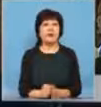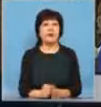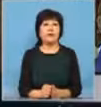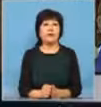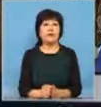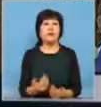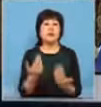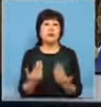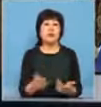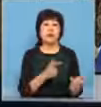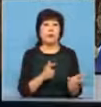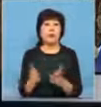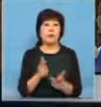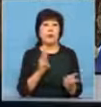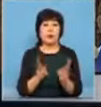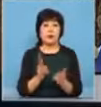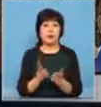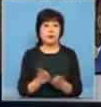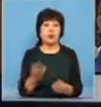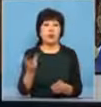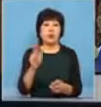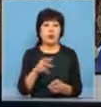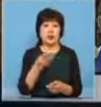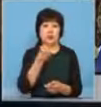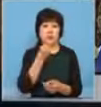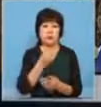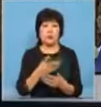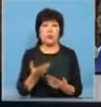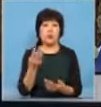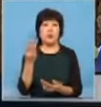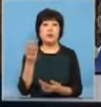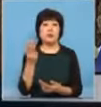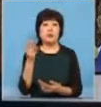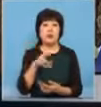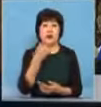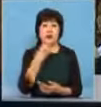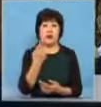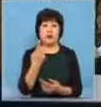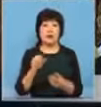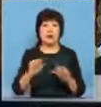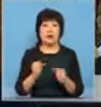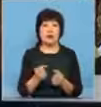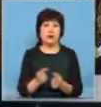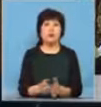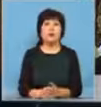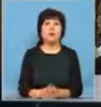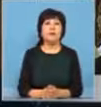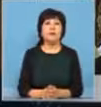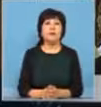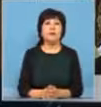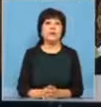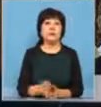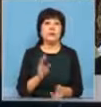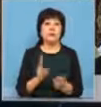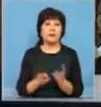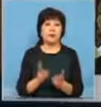приготовил на представление студентам три блюда. Два горячих, одно холодное. То есть я приготовил утиное магре в клюквенном соусе.